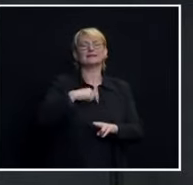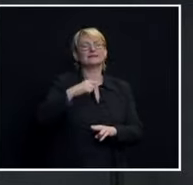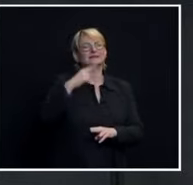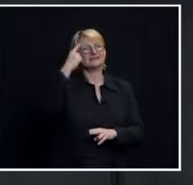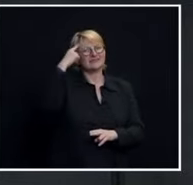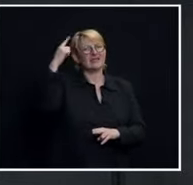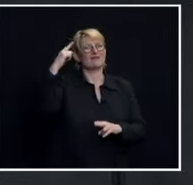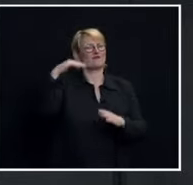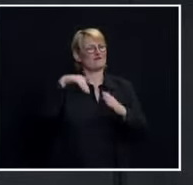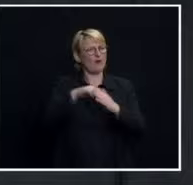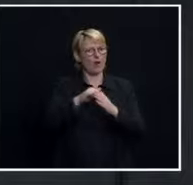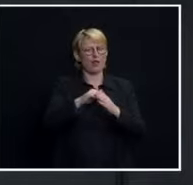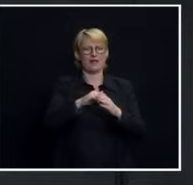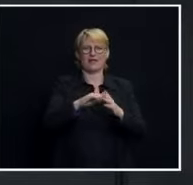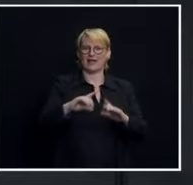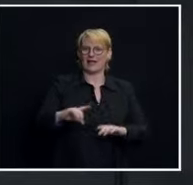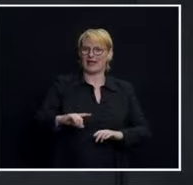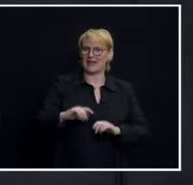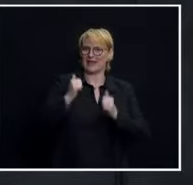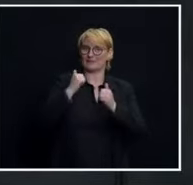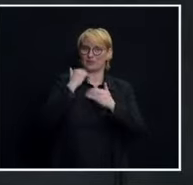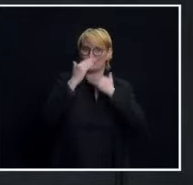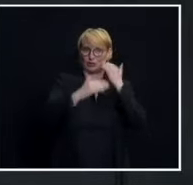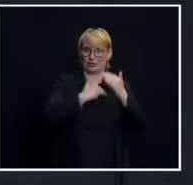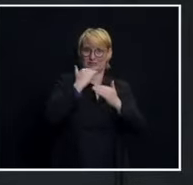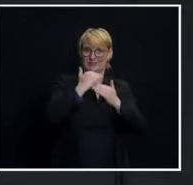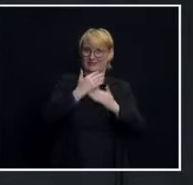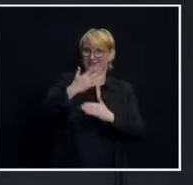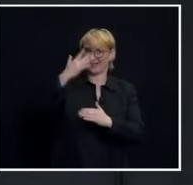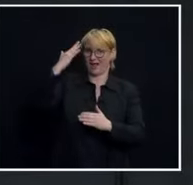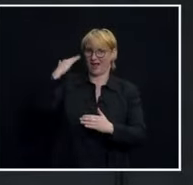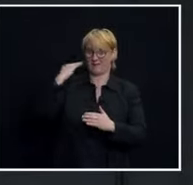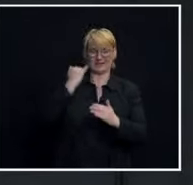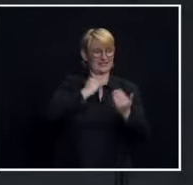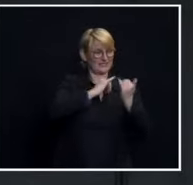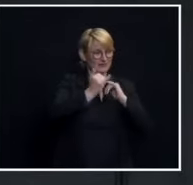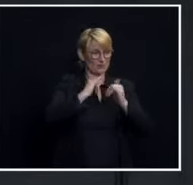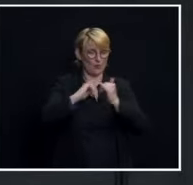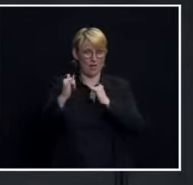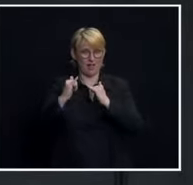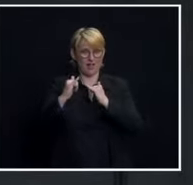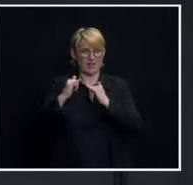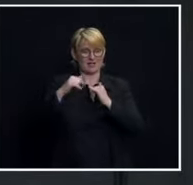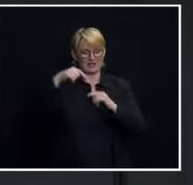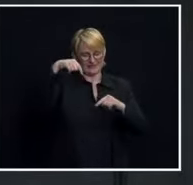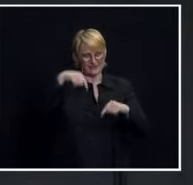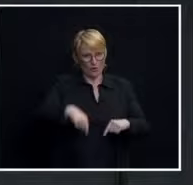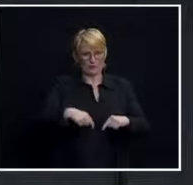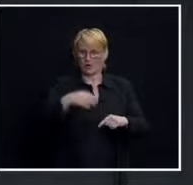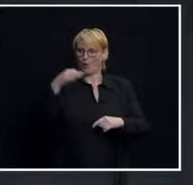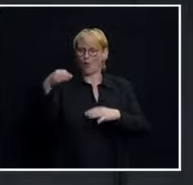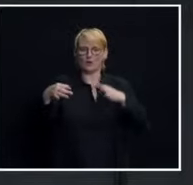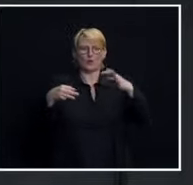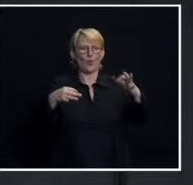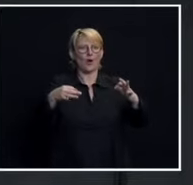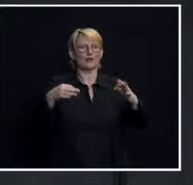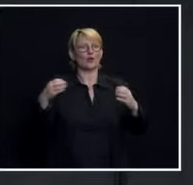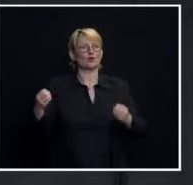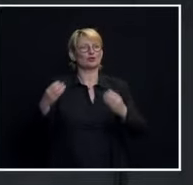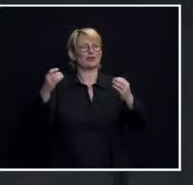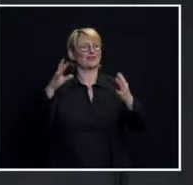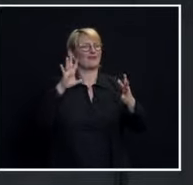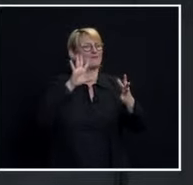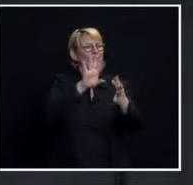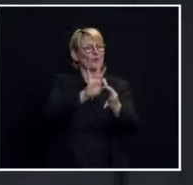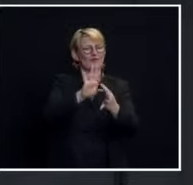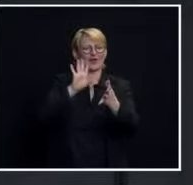individuellen Lebensgeschichten von damals mit Ereignissen und Orten zu verknüpfen. Erst dann macht aus meiner